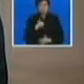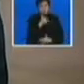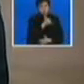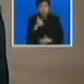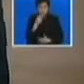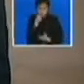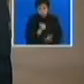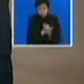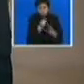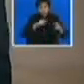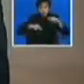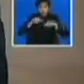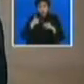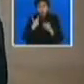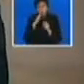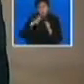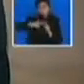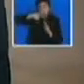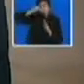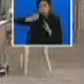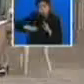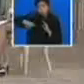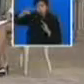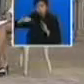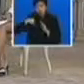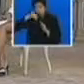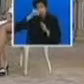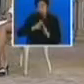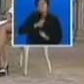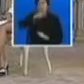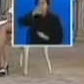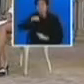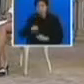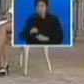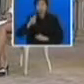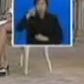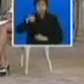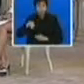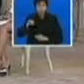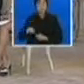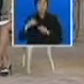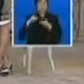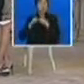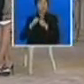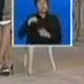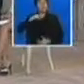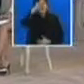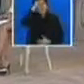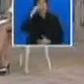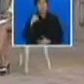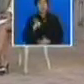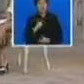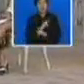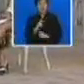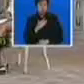เว้นประเภทที่อยู่บนเขาหรือว่าจะต้องข้ามเขาไปเรียนอะไรต่างๆนั่นก็เป็นอีกเรื่องนึงแต่นี่ก็เป็นเรื่องใหญ่ที่กำลังทำนะครับผมเอง